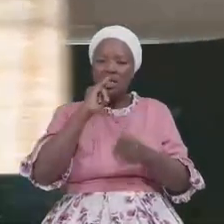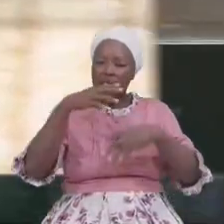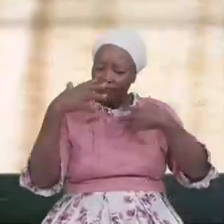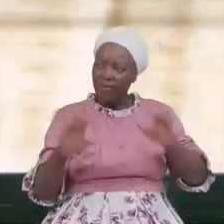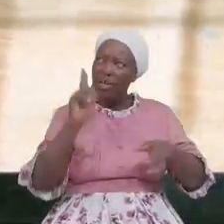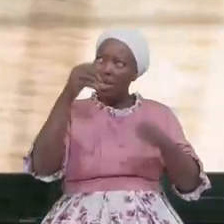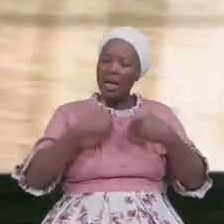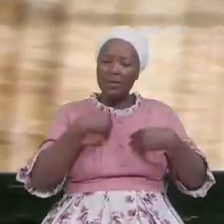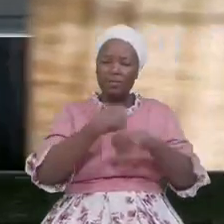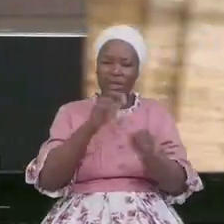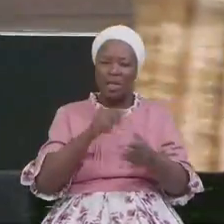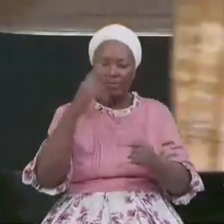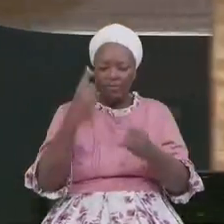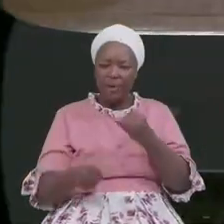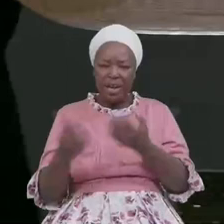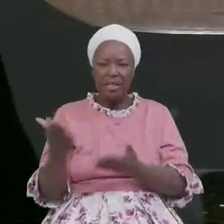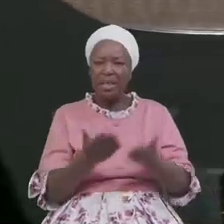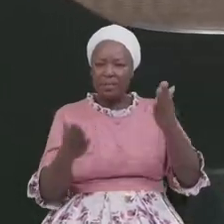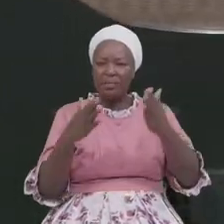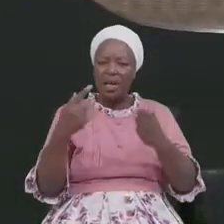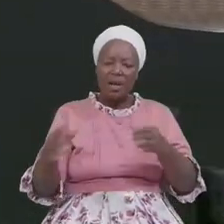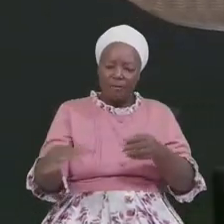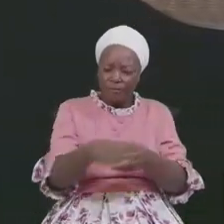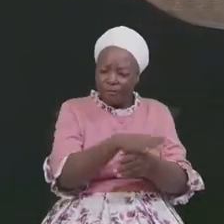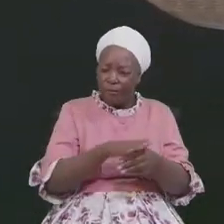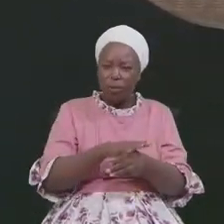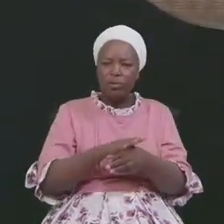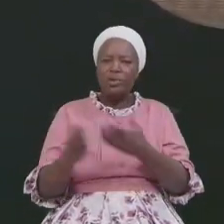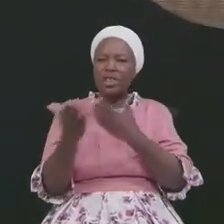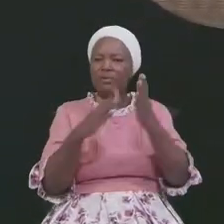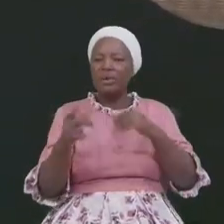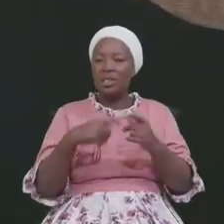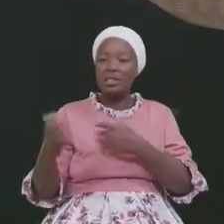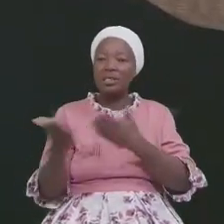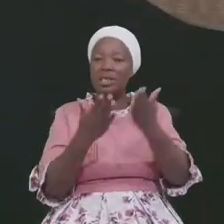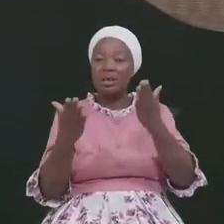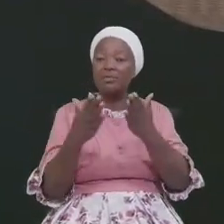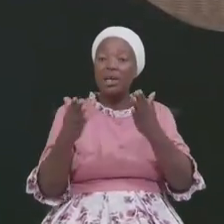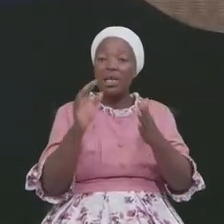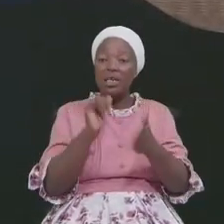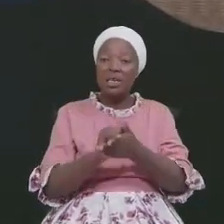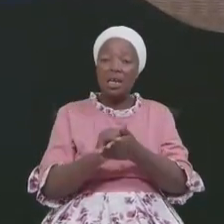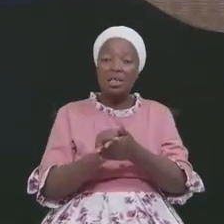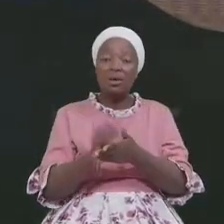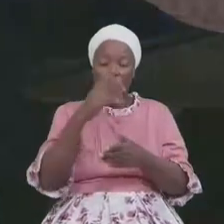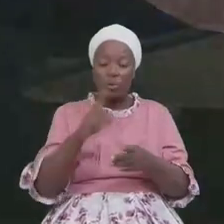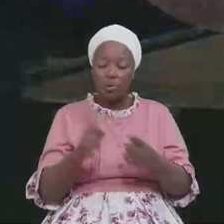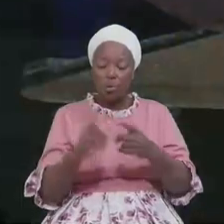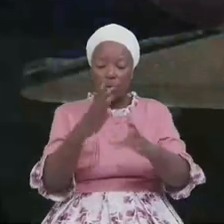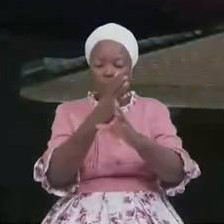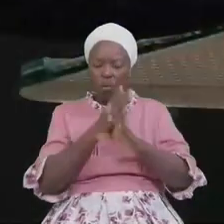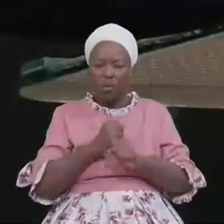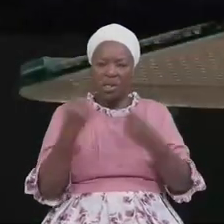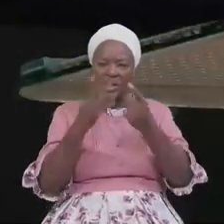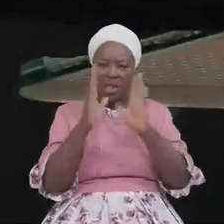sacrifice final, le plein sacrifice, le sacrifice qui conduira les pécheurs hors du